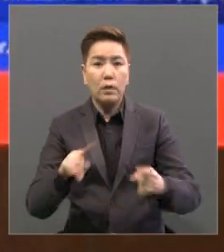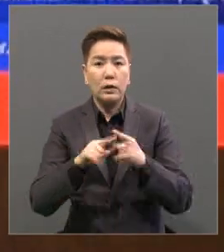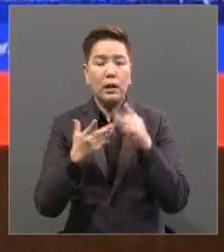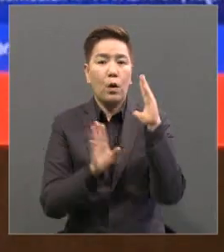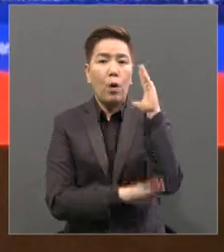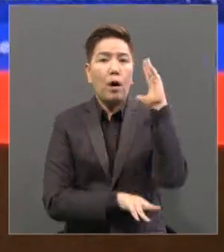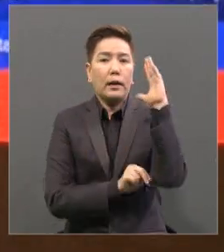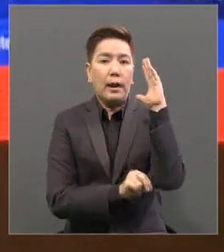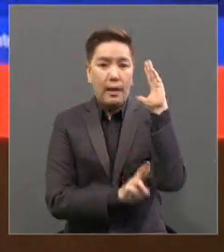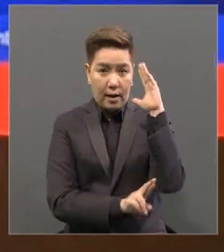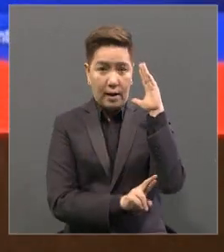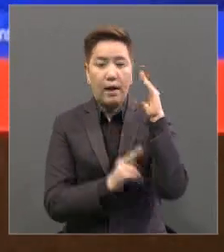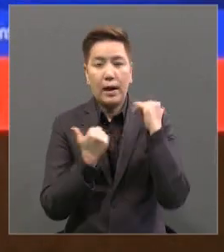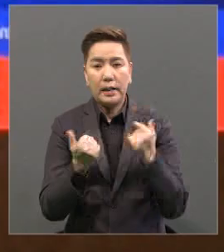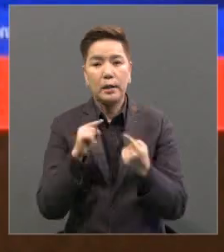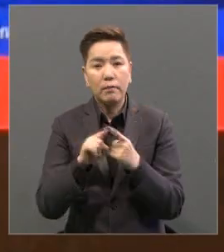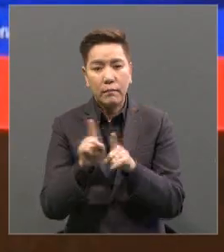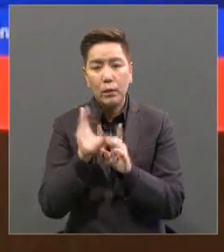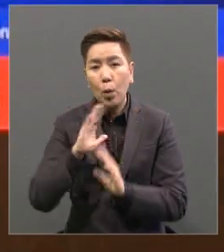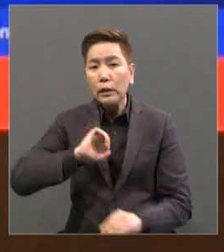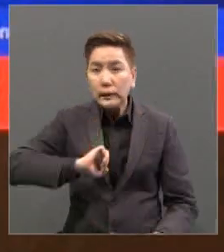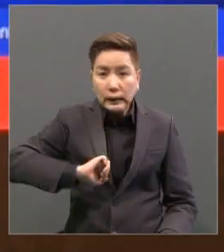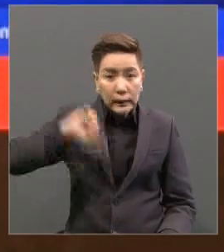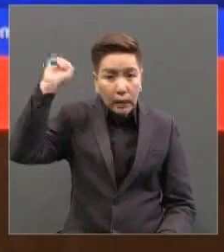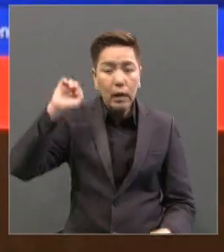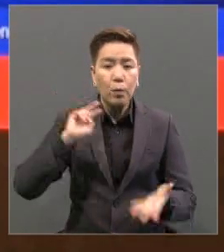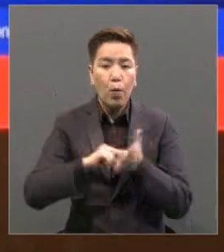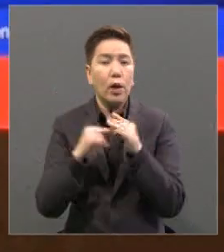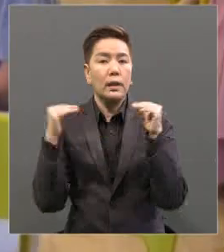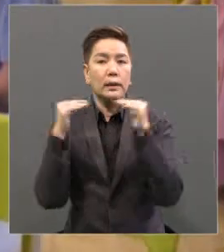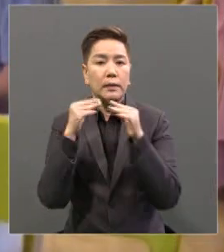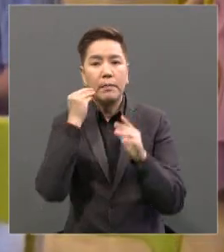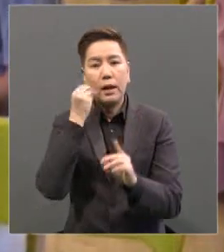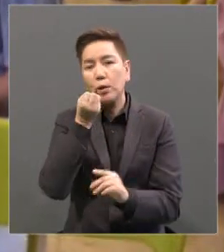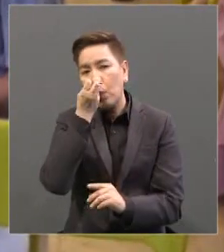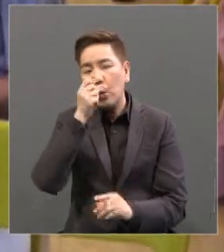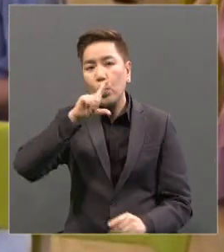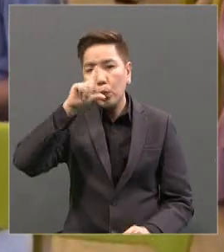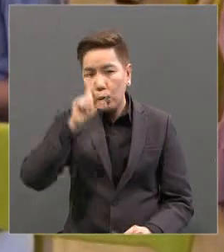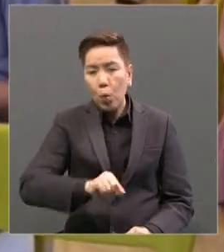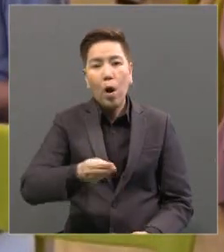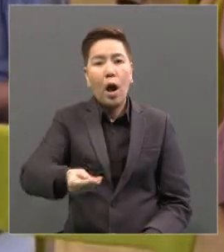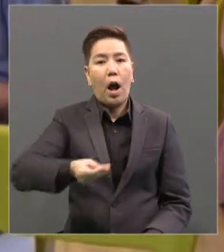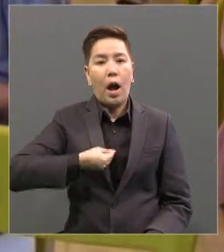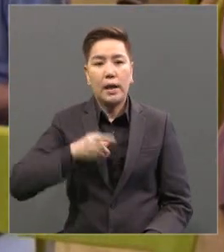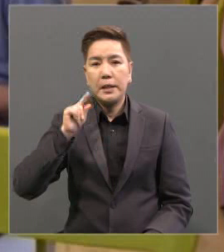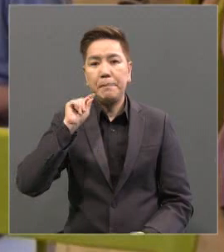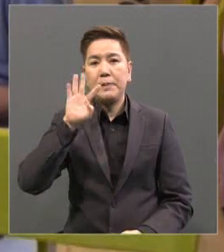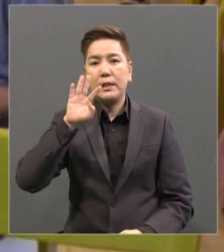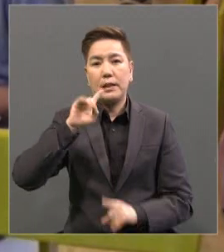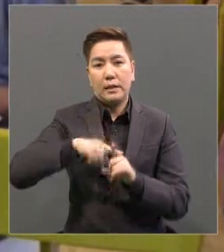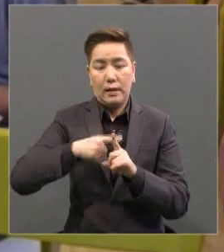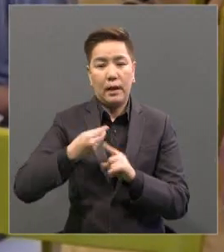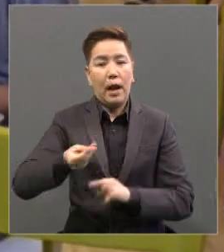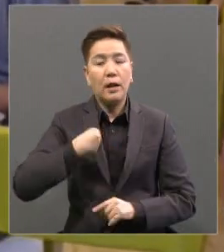อำเภอบาเจาะจังหวัดณราที่ว่านะฮะสำหรับผู้ที่ชนะการประมูลยังได้รับสิทธิ์สินเชื่อบ้านดอกเบี้ยต่ำสุดเนี่ยนานสูงสุดถึง 24